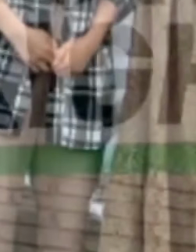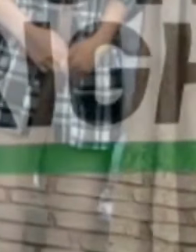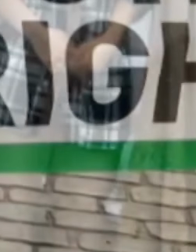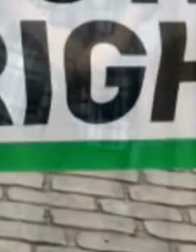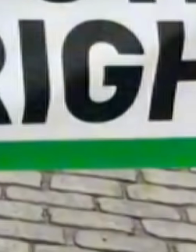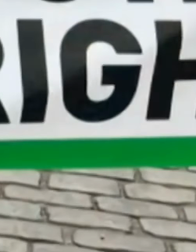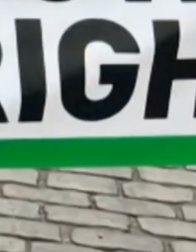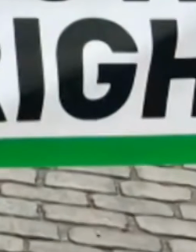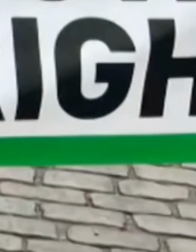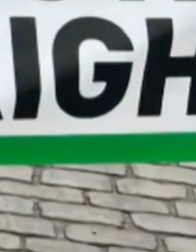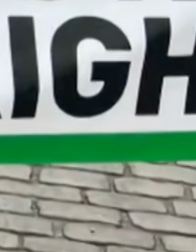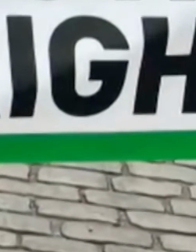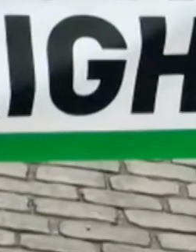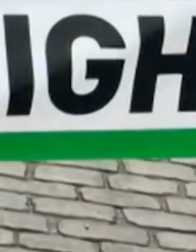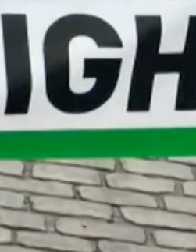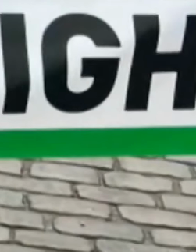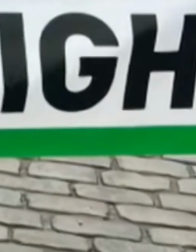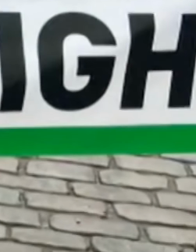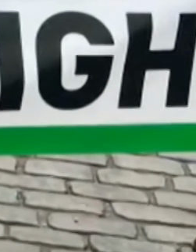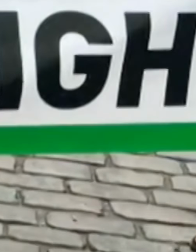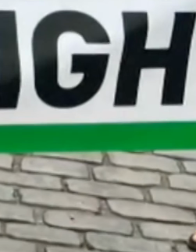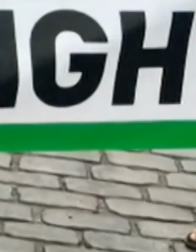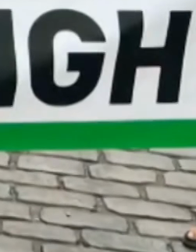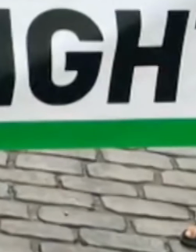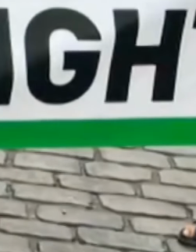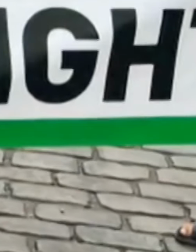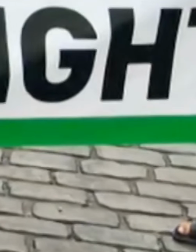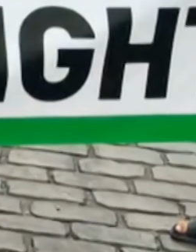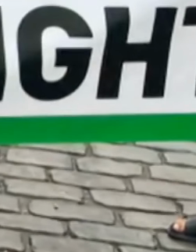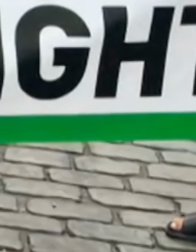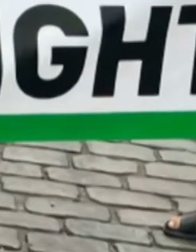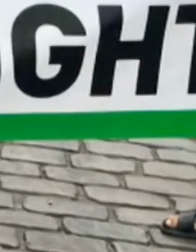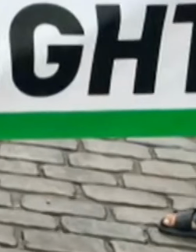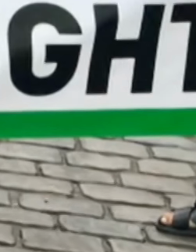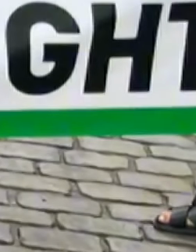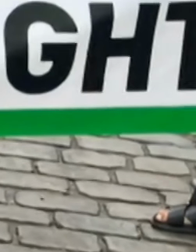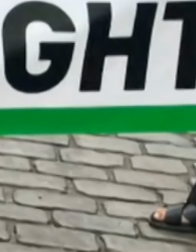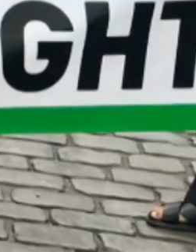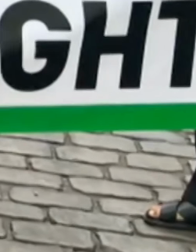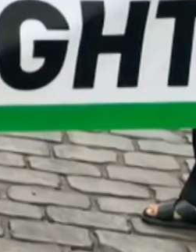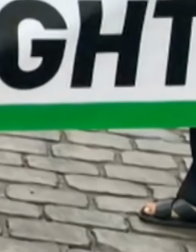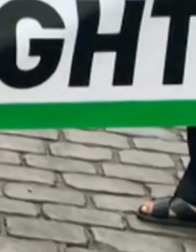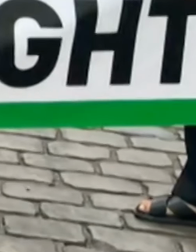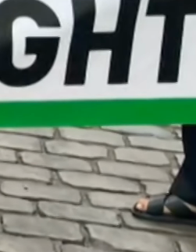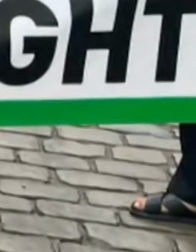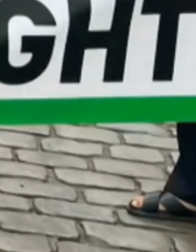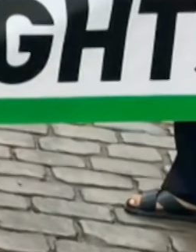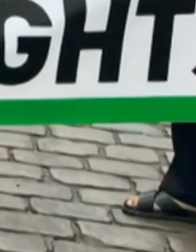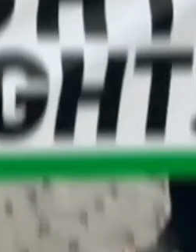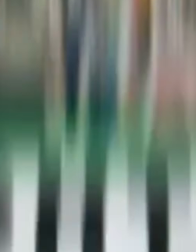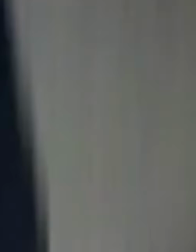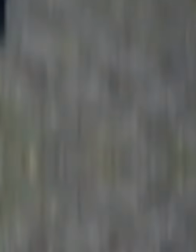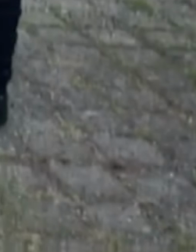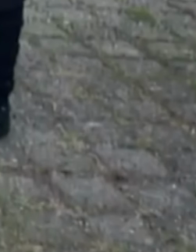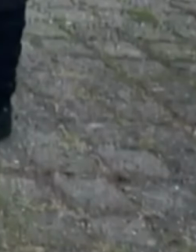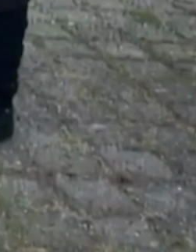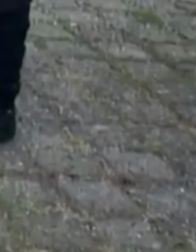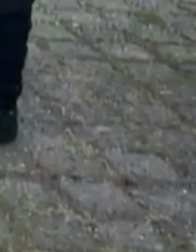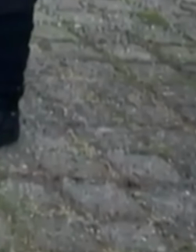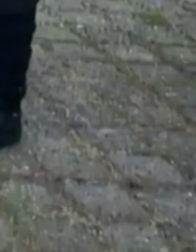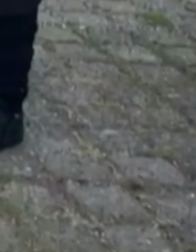Ich bin genau wie Sie und überhaupt nie in Afghanistan. Ich sehe nur